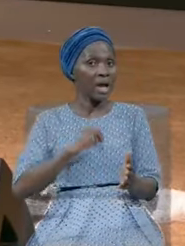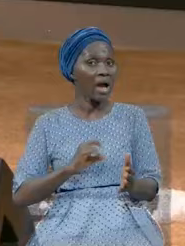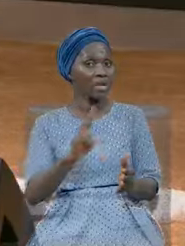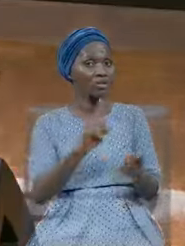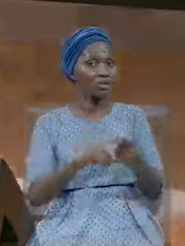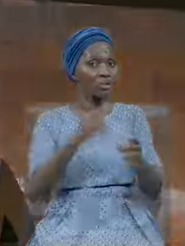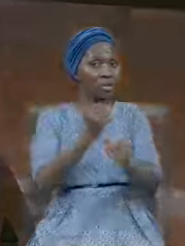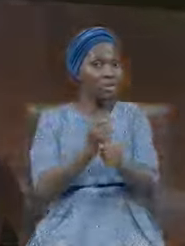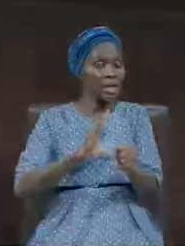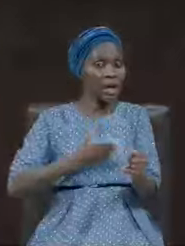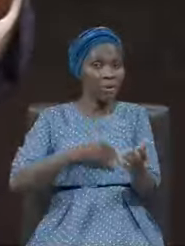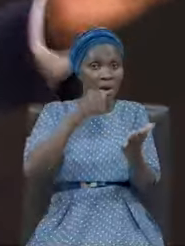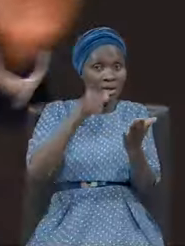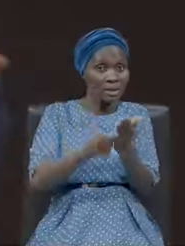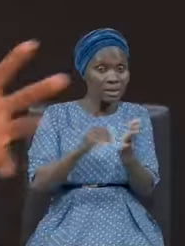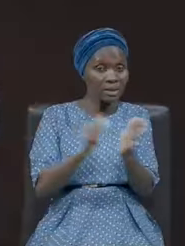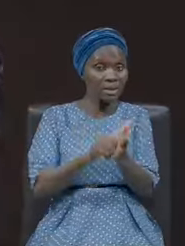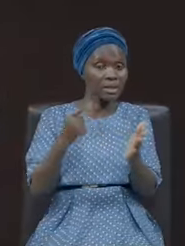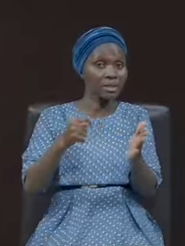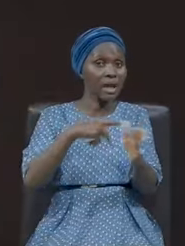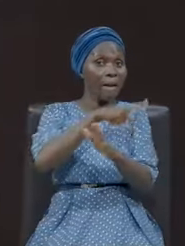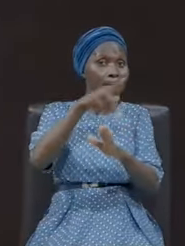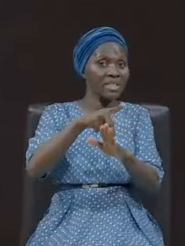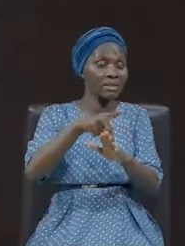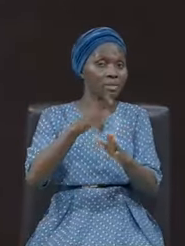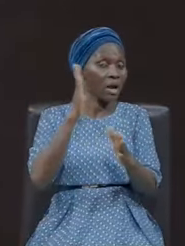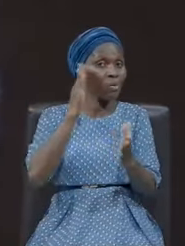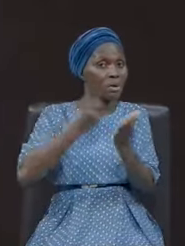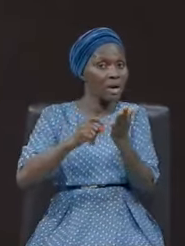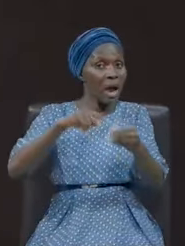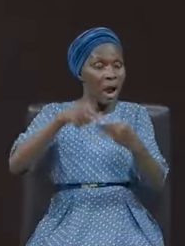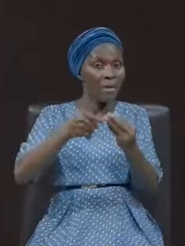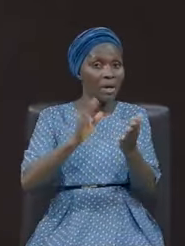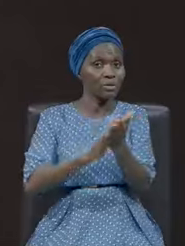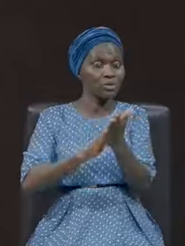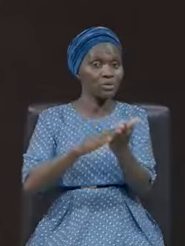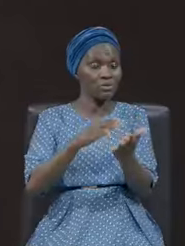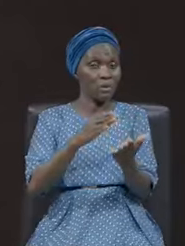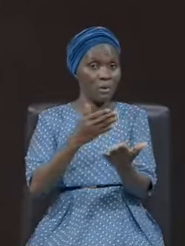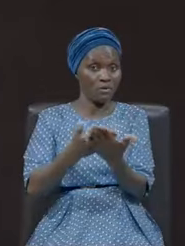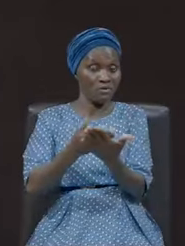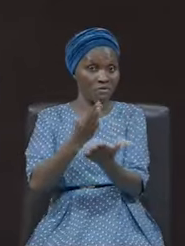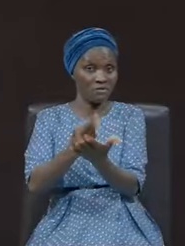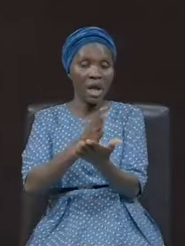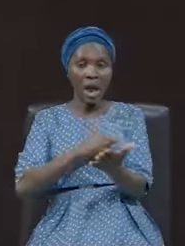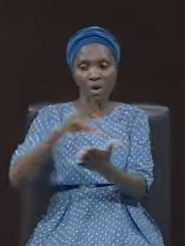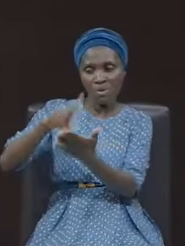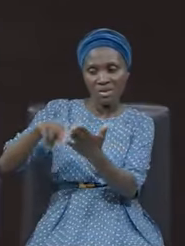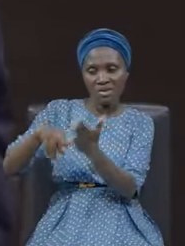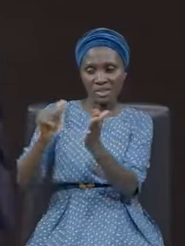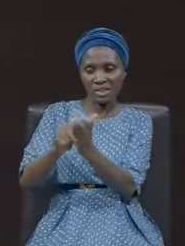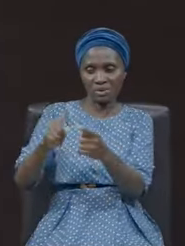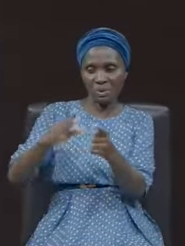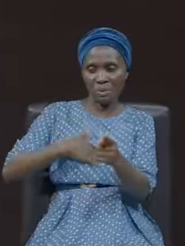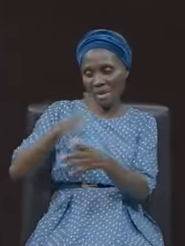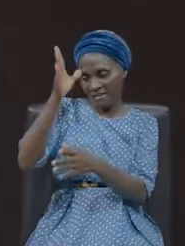gardais je prenais les lettres qu'on qu'on qu'on envoie